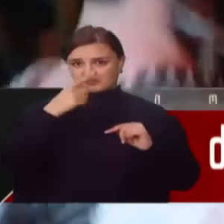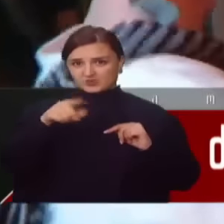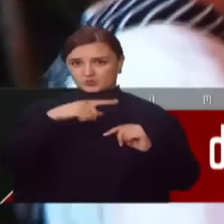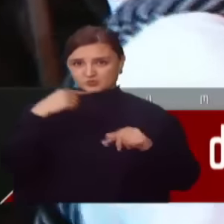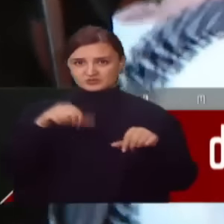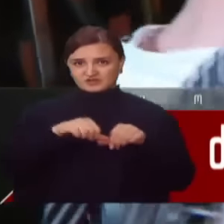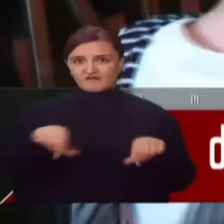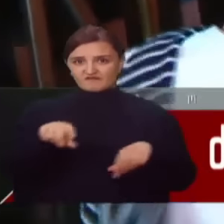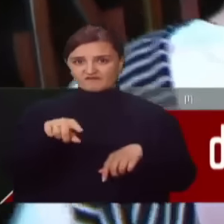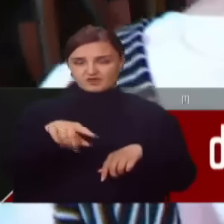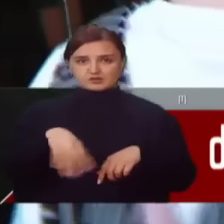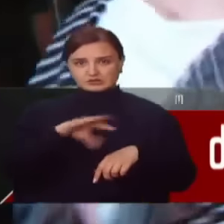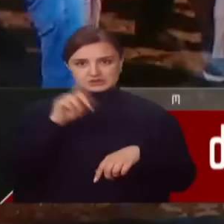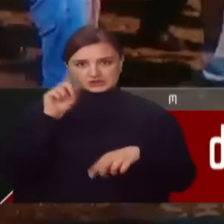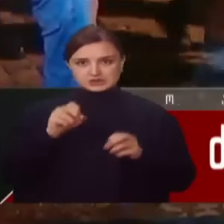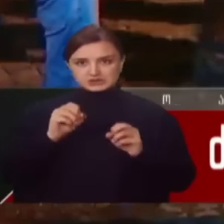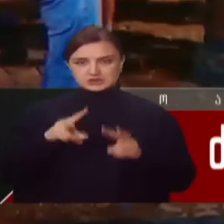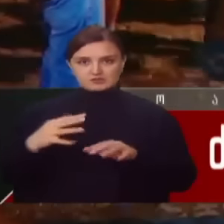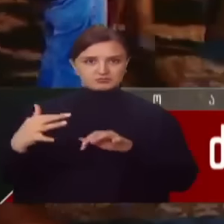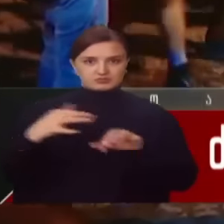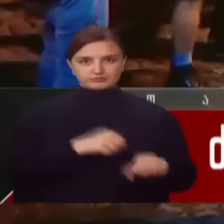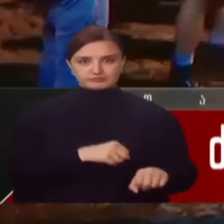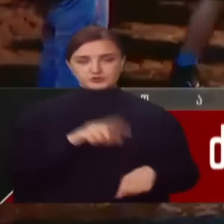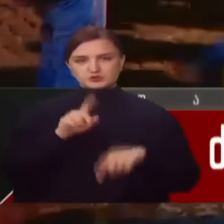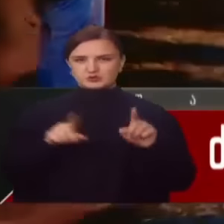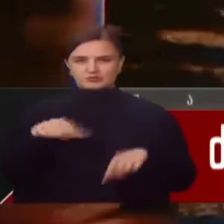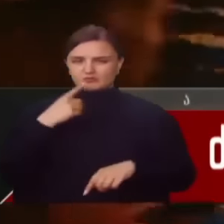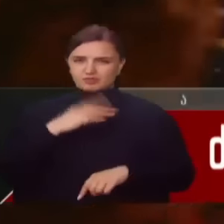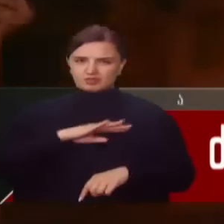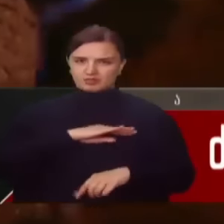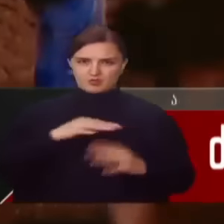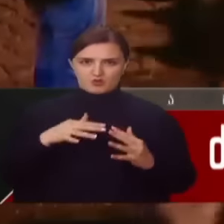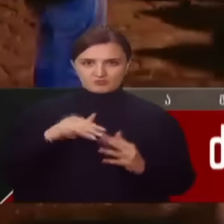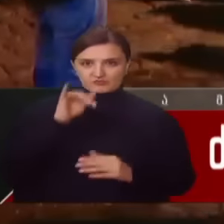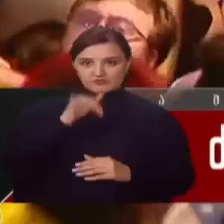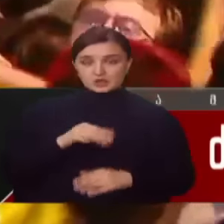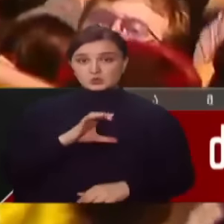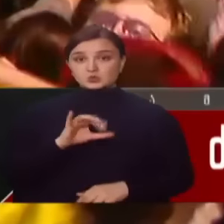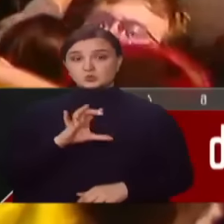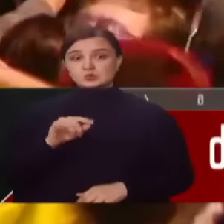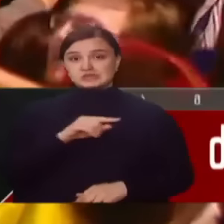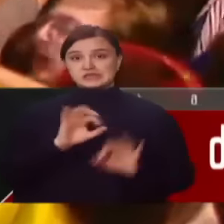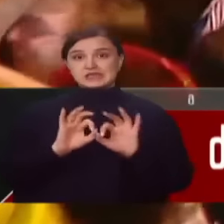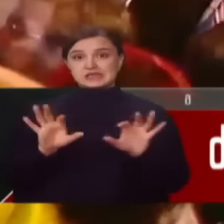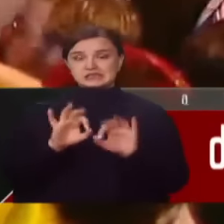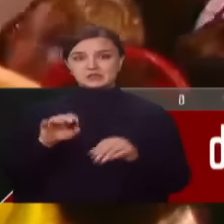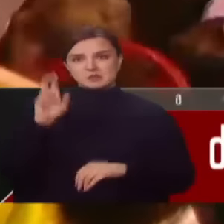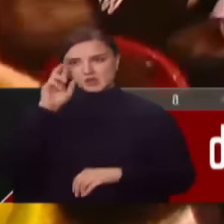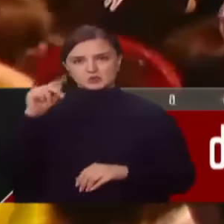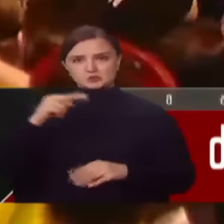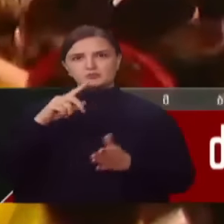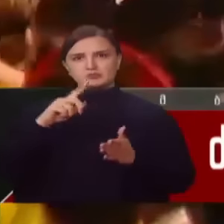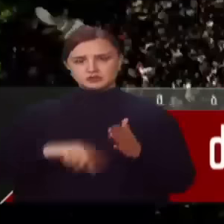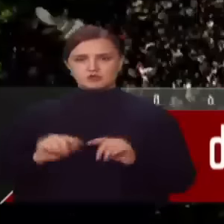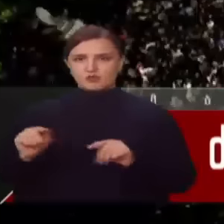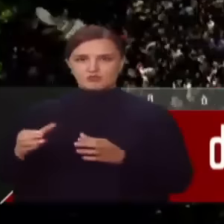დგანან, ბევრისთვის რეალური საფრთხეა. ბევრისთვის დაუჯერებელი სცენარი. ისევე როგორც სუსის განცხადება, რომლისაც ხელისუფლებას კი შეერა, მაგრამ